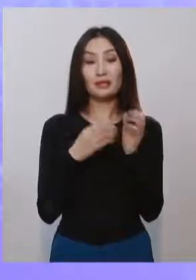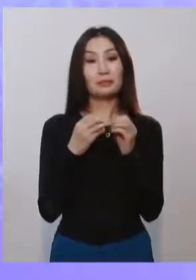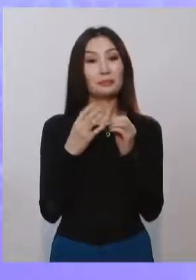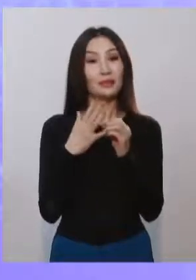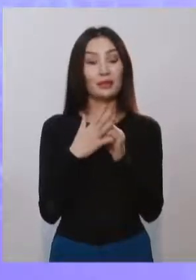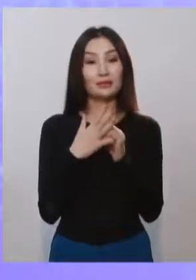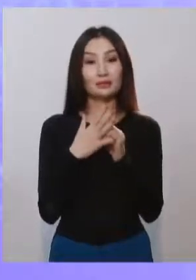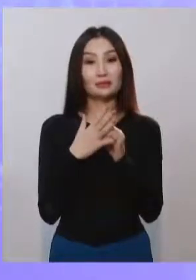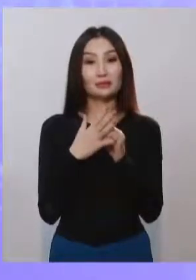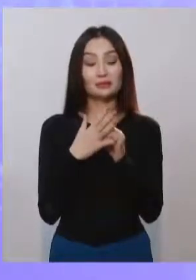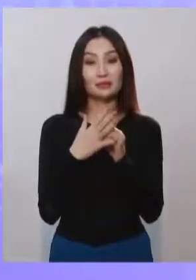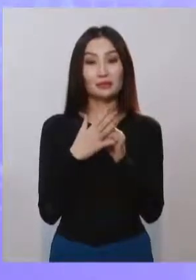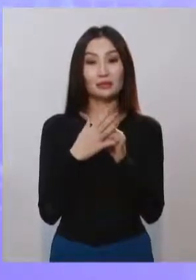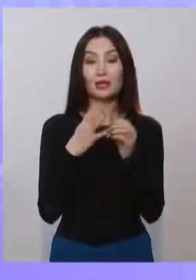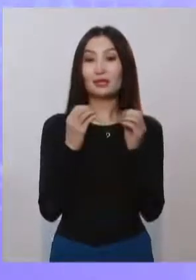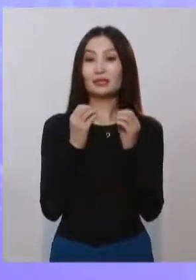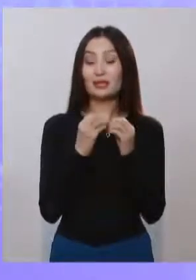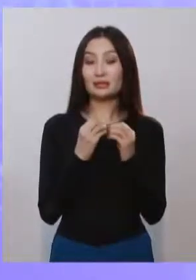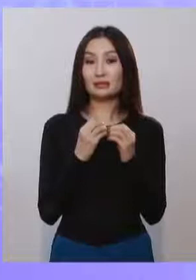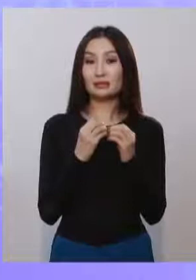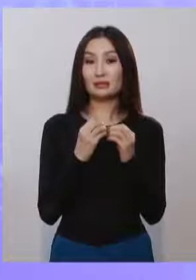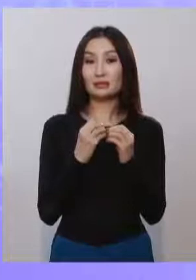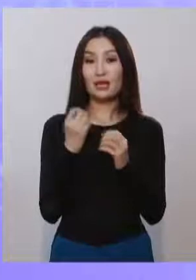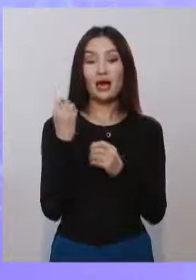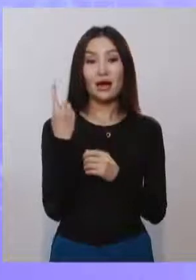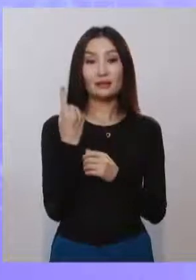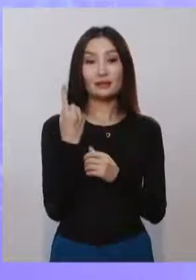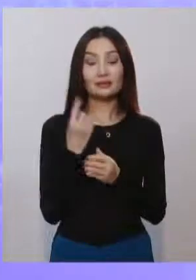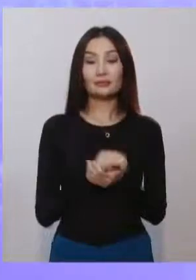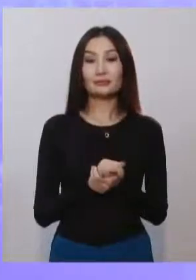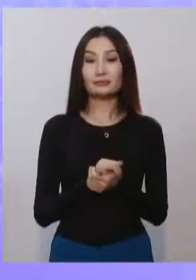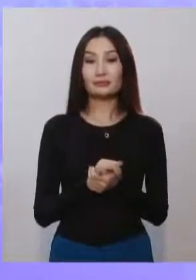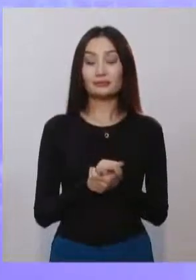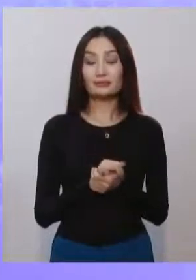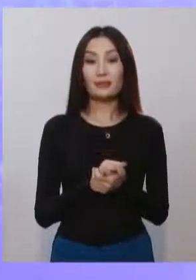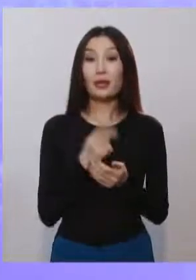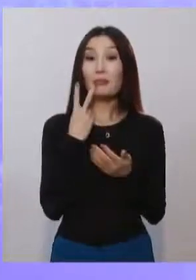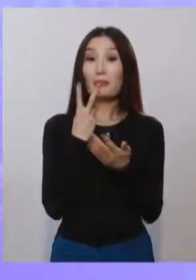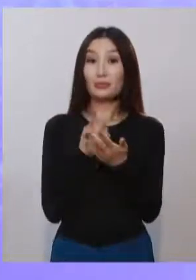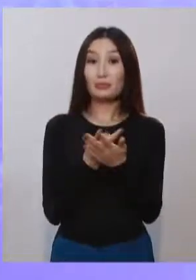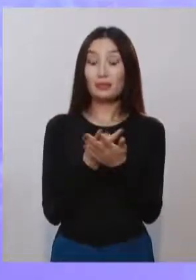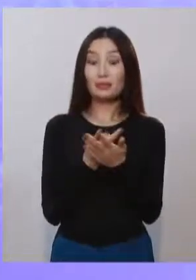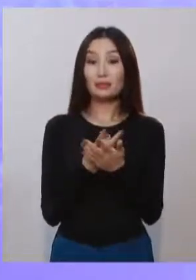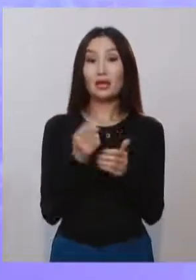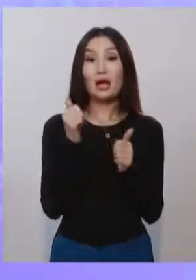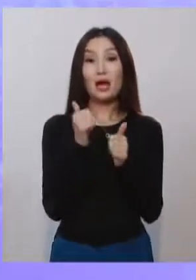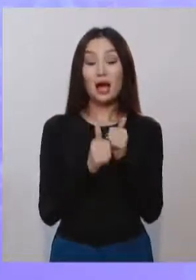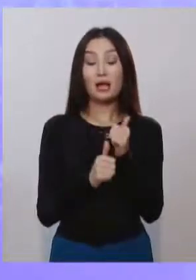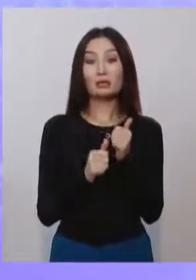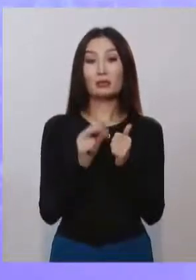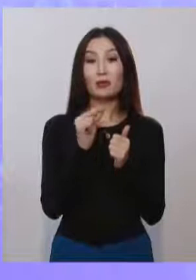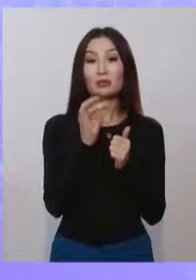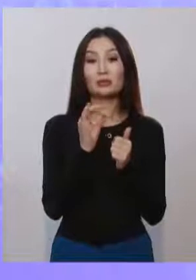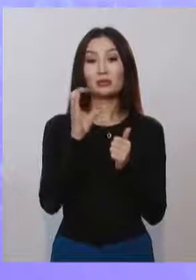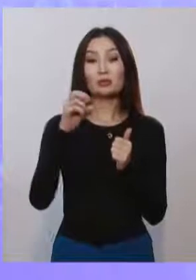1915 10 1 посмотрите каждому числу